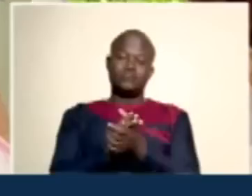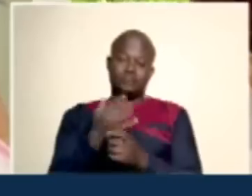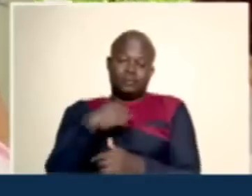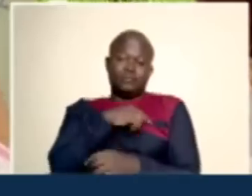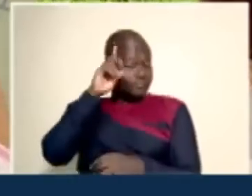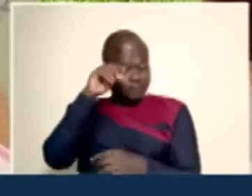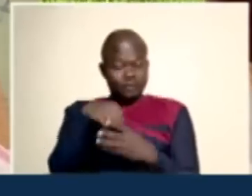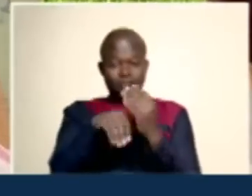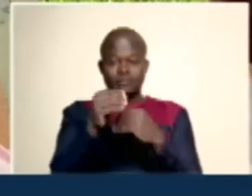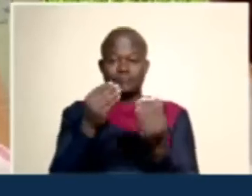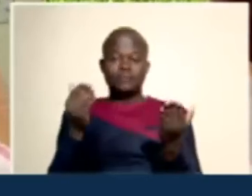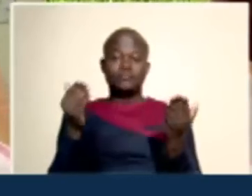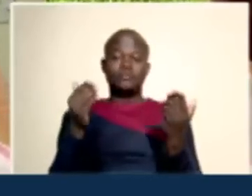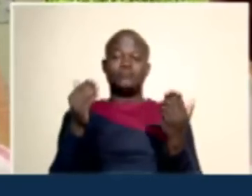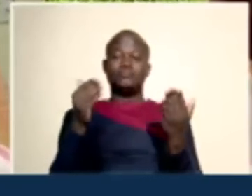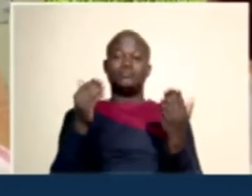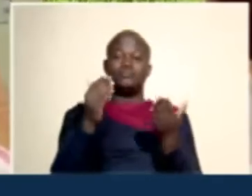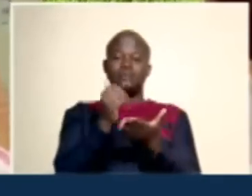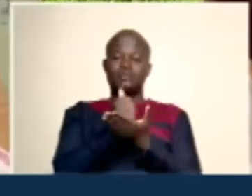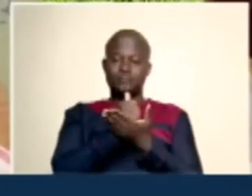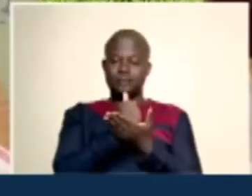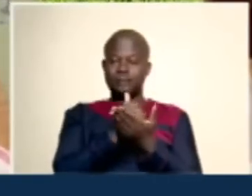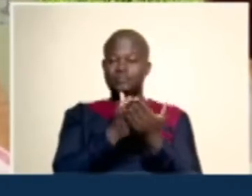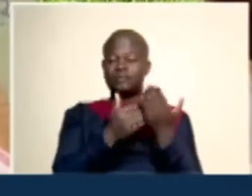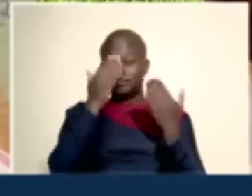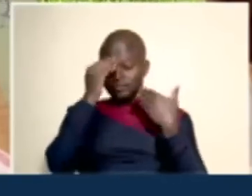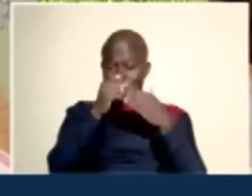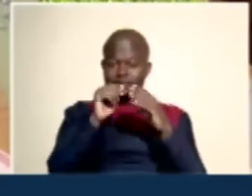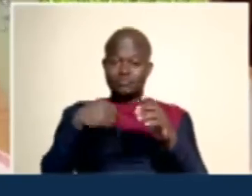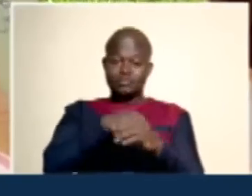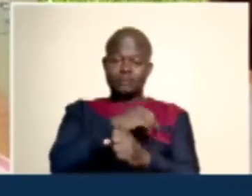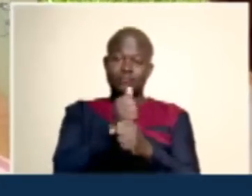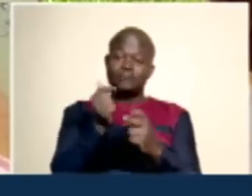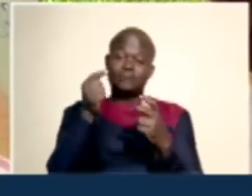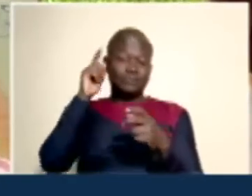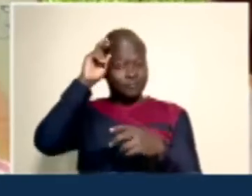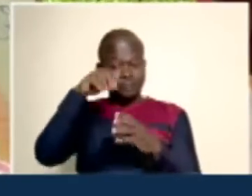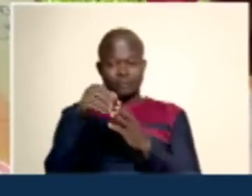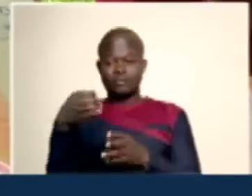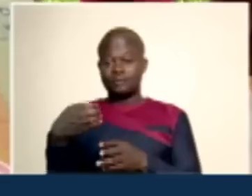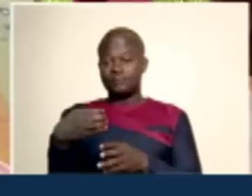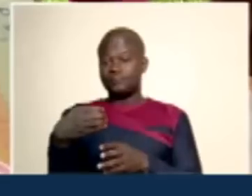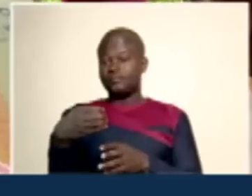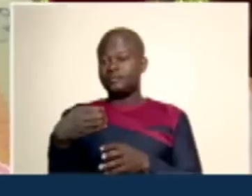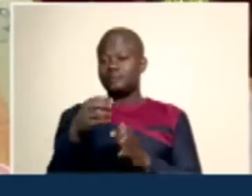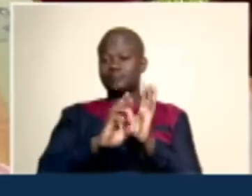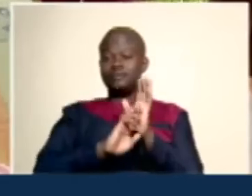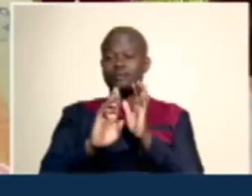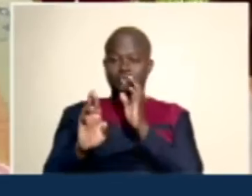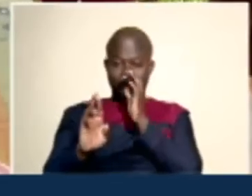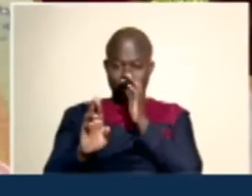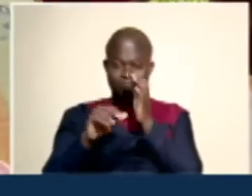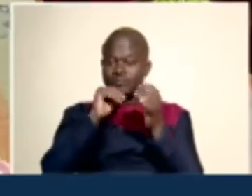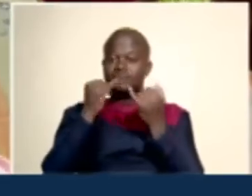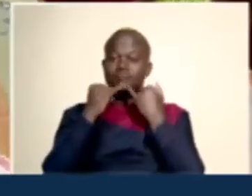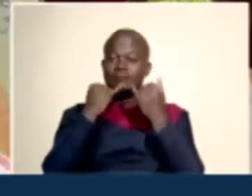ngo ni isoko ribonetse twere kuvuga ngo hugo ni mudutabarize kuko aba bakoze ibintekereza ko ari cooperative nyine abo bakuru baduhagarariye nta makuru